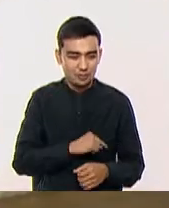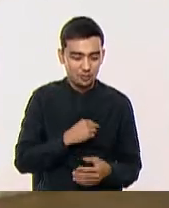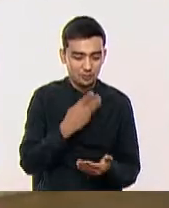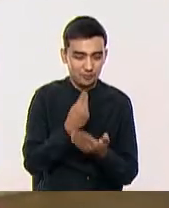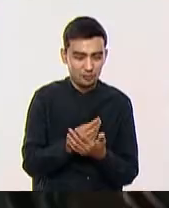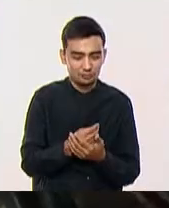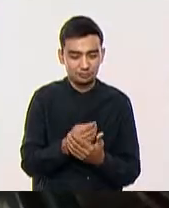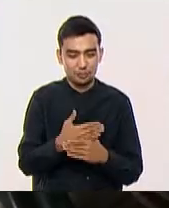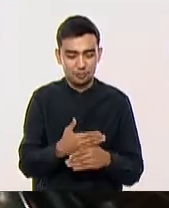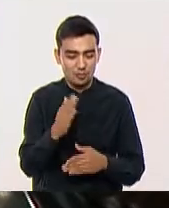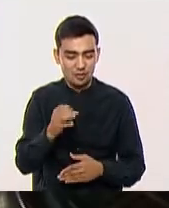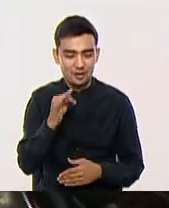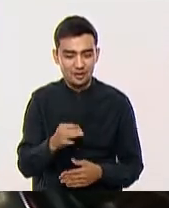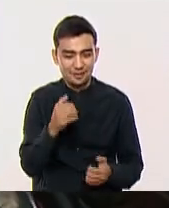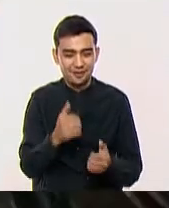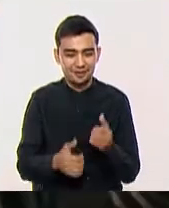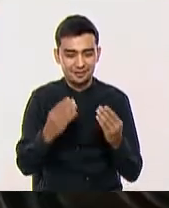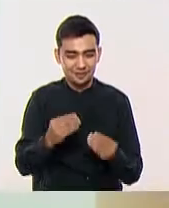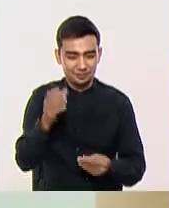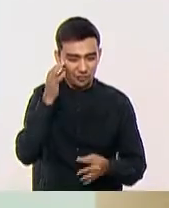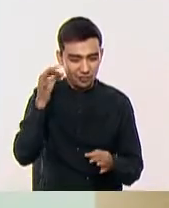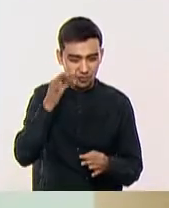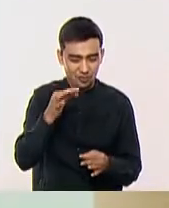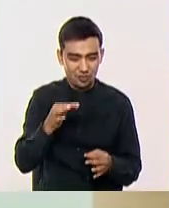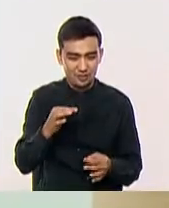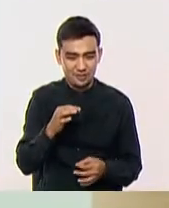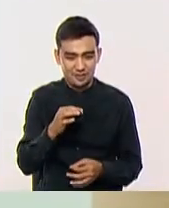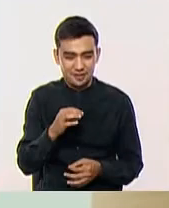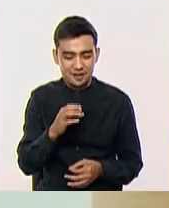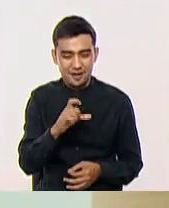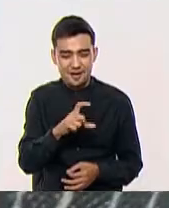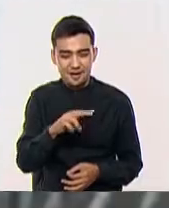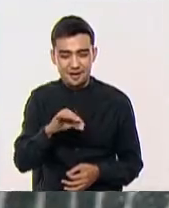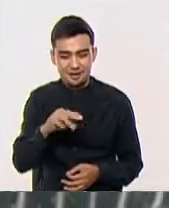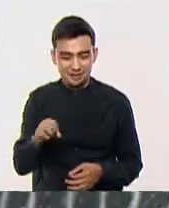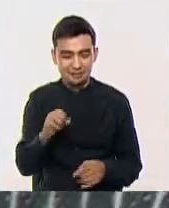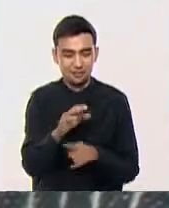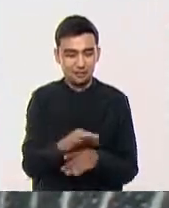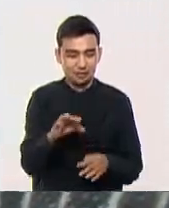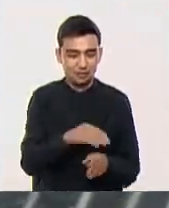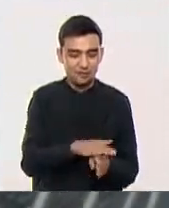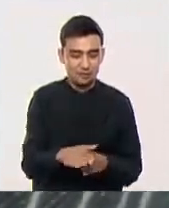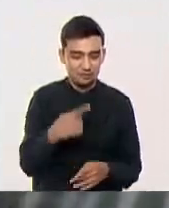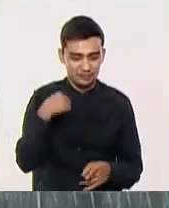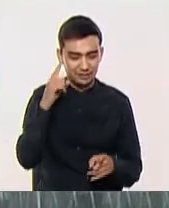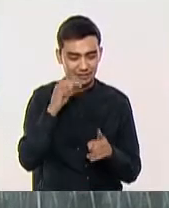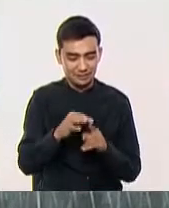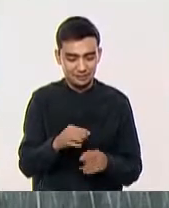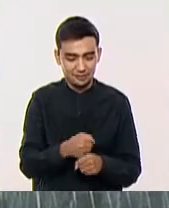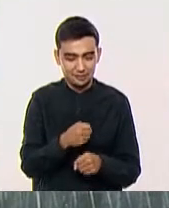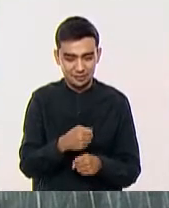үйлестірсе деп отыр. Себебі күні бүгінге дейін ғылыми қауымдастық саяси элитаның берген тапсырмасын орындауды бақытты мақсат